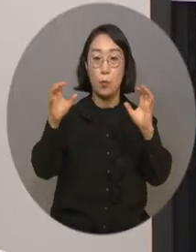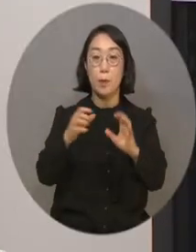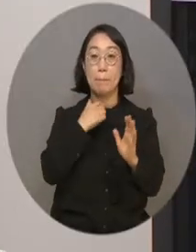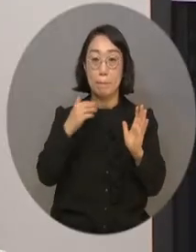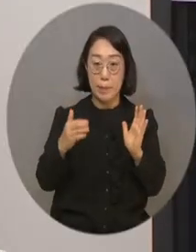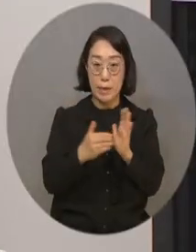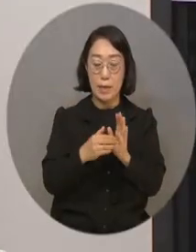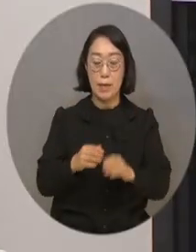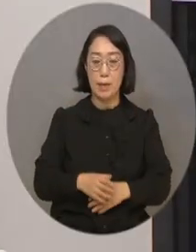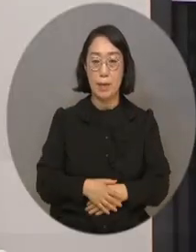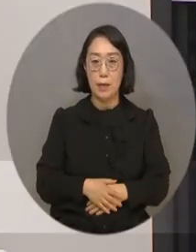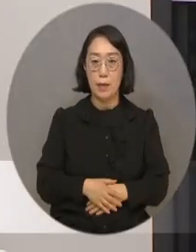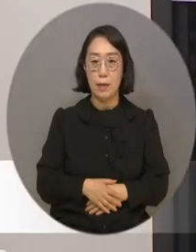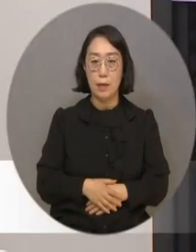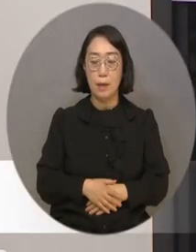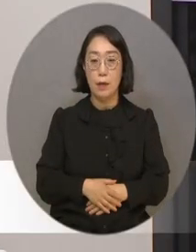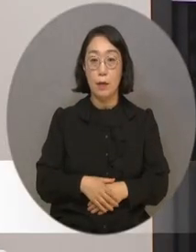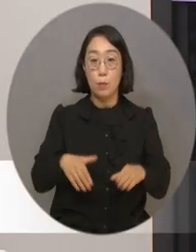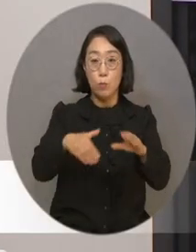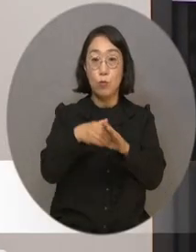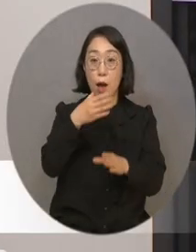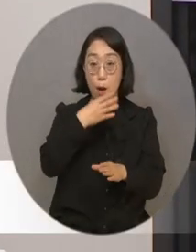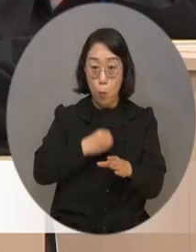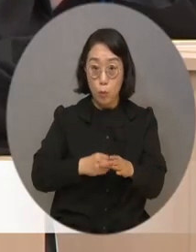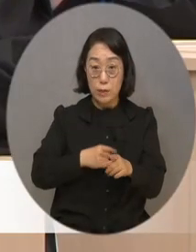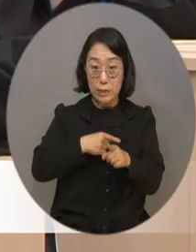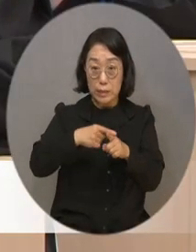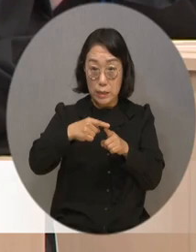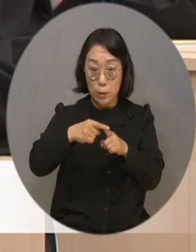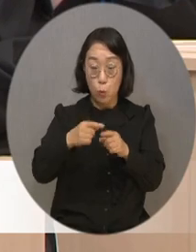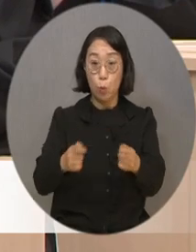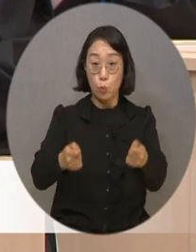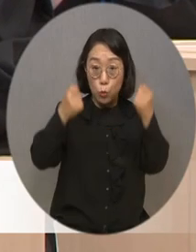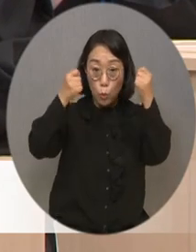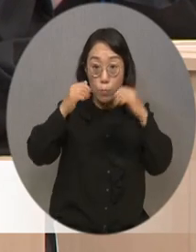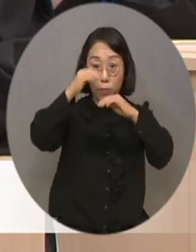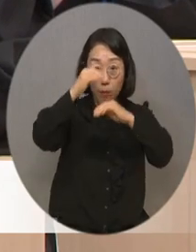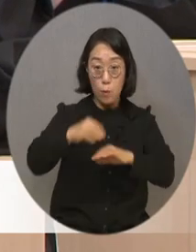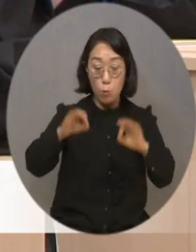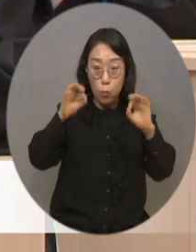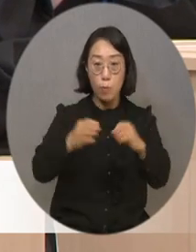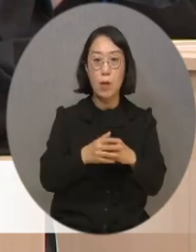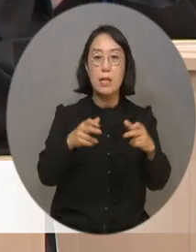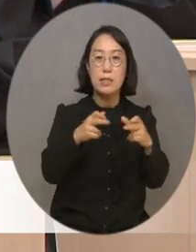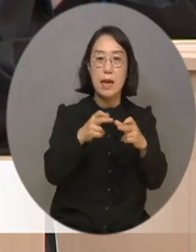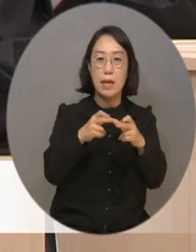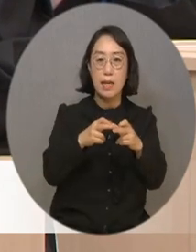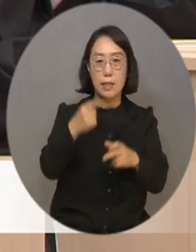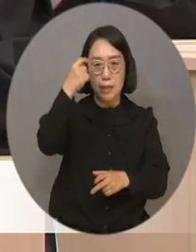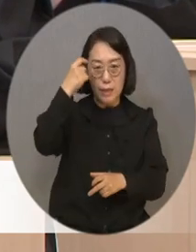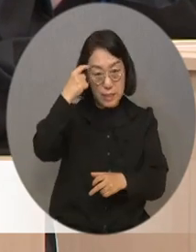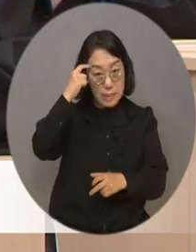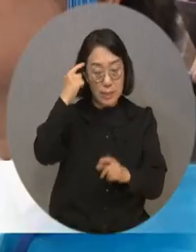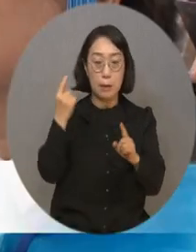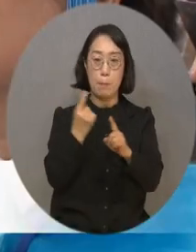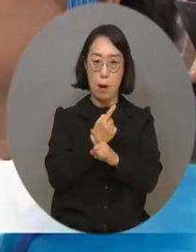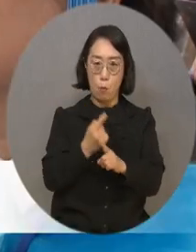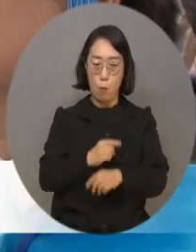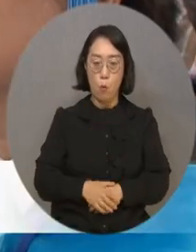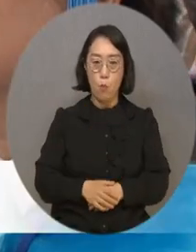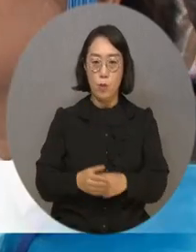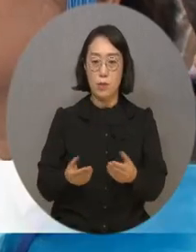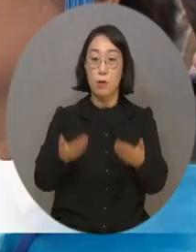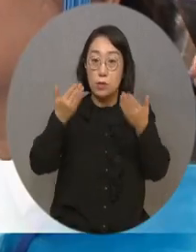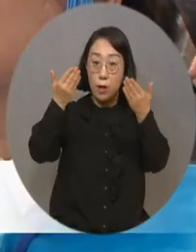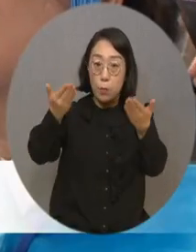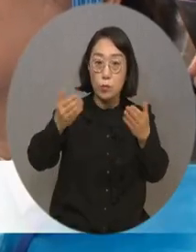진행하였습니다. 문화복지 CEO 과정은 사회적 약자와 장애인의 인식 개선 및 지역사회 봉사에 초점을